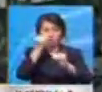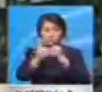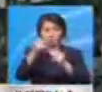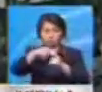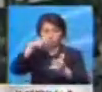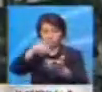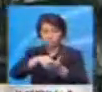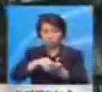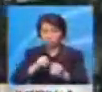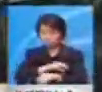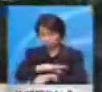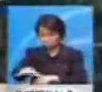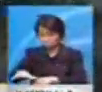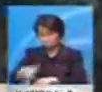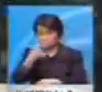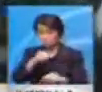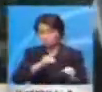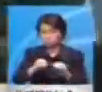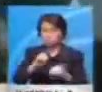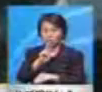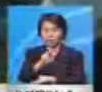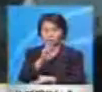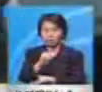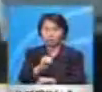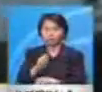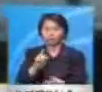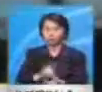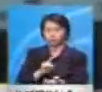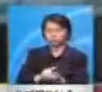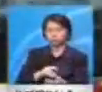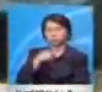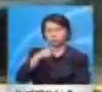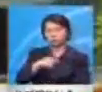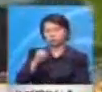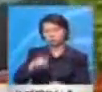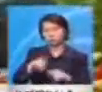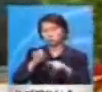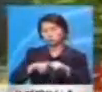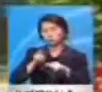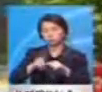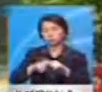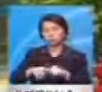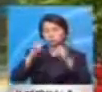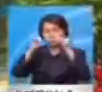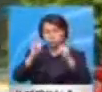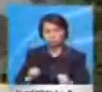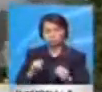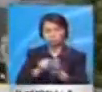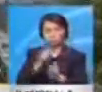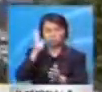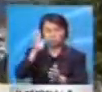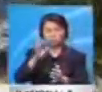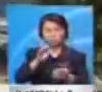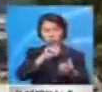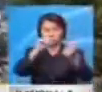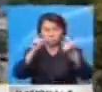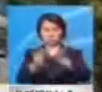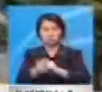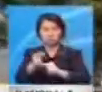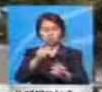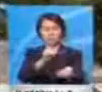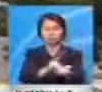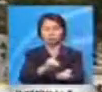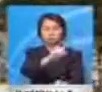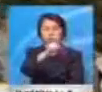ini akan memberi kesan kepada pergerakan Ringgit Dr razman berkata ia bergantung kepada individu yang akan menggantikan Tan Sri